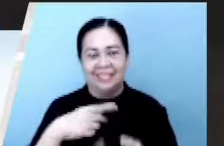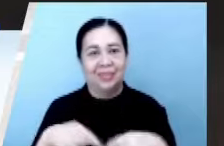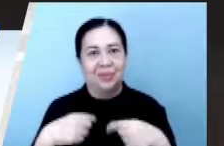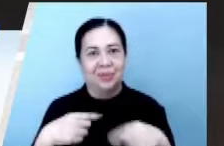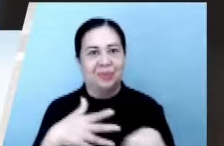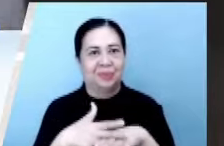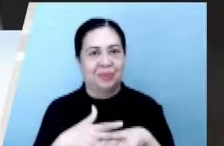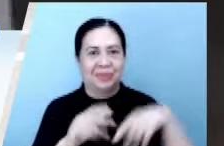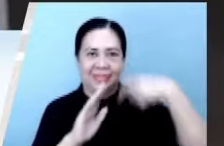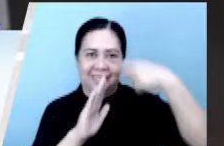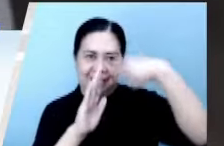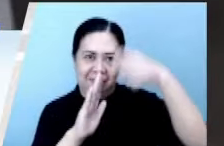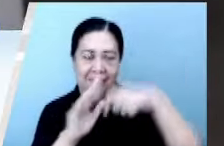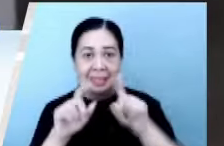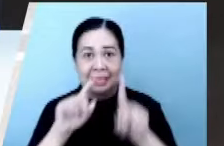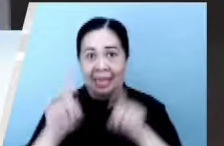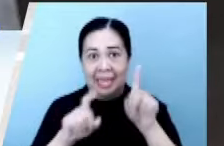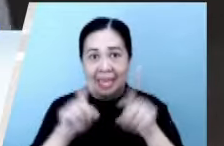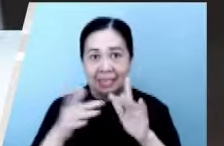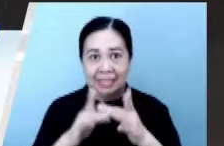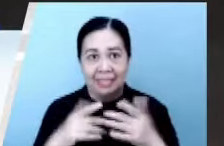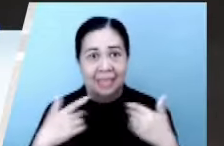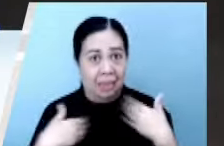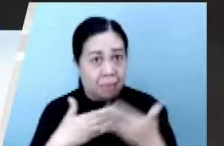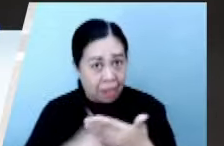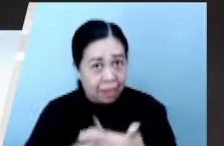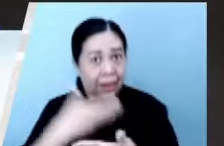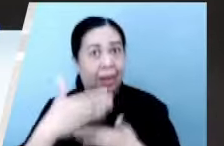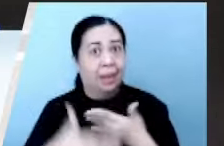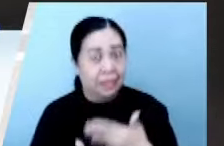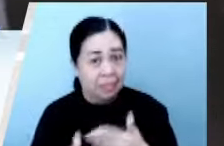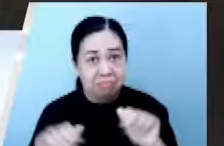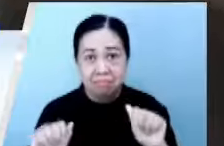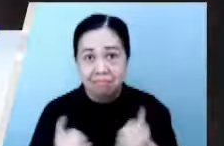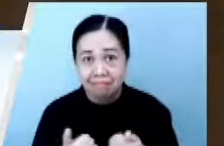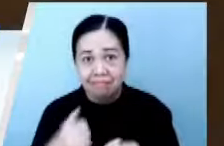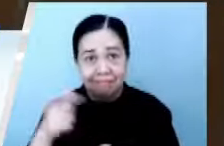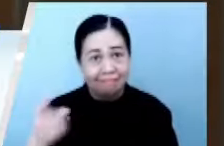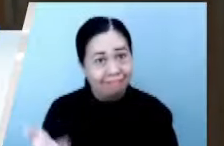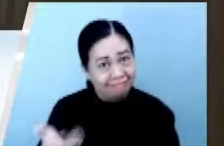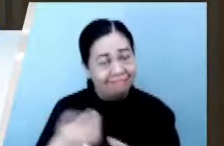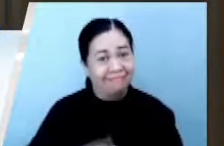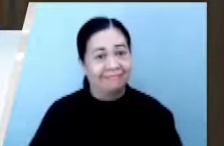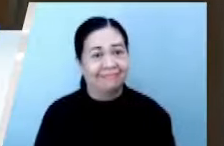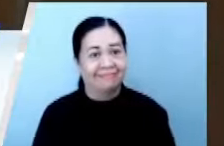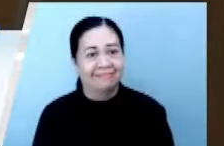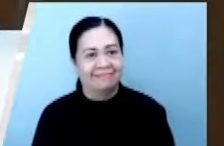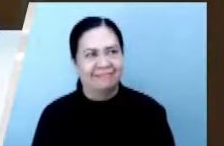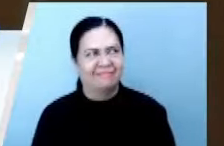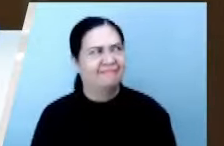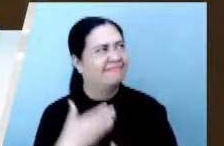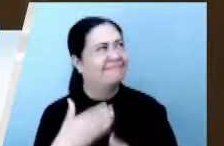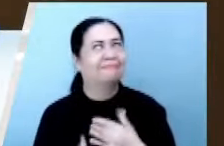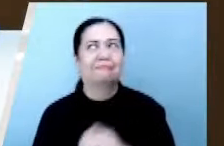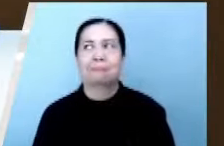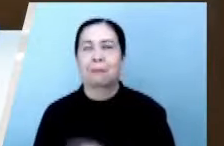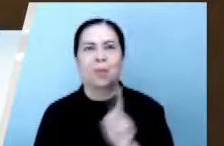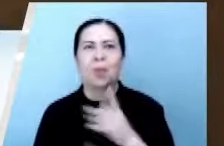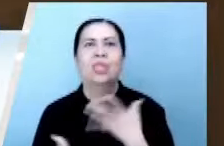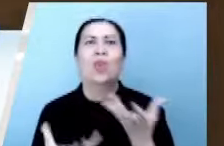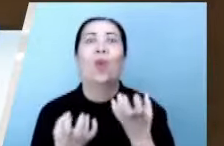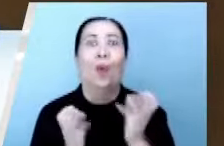Tanong ng netizens, may next na kayang pa-challenge si Marian? What's next? Ano ba yung gusto nila?